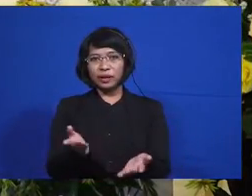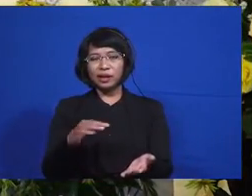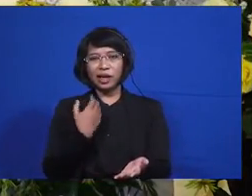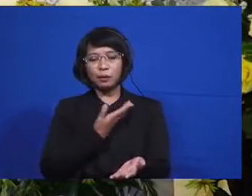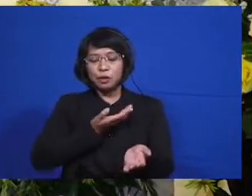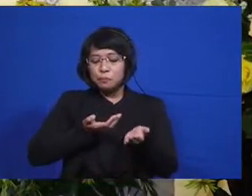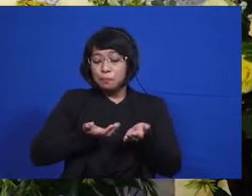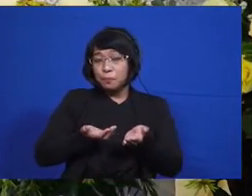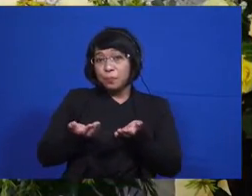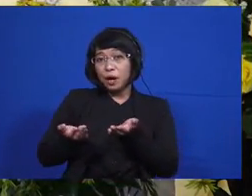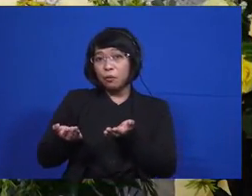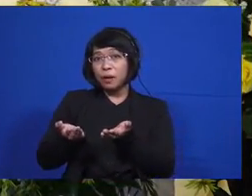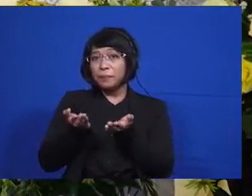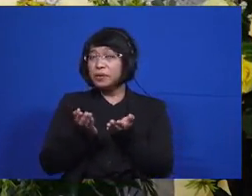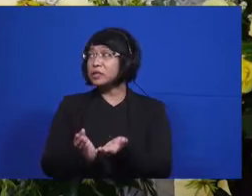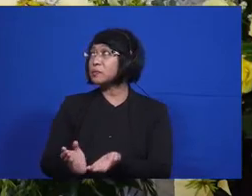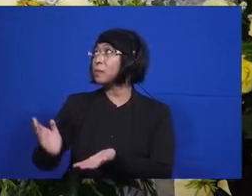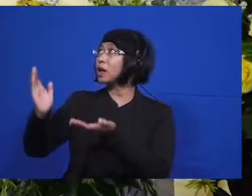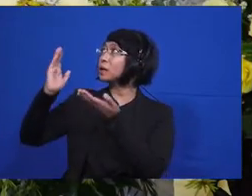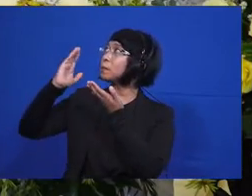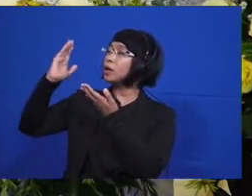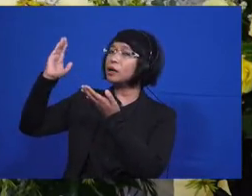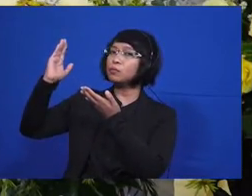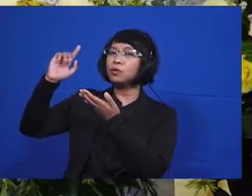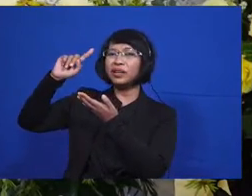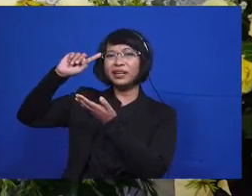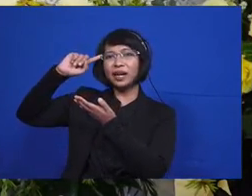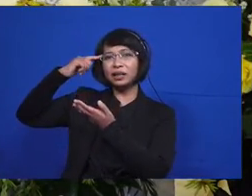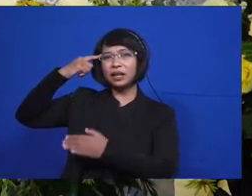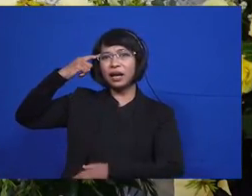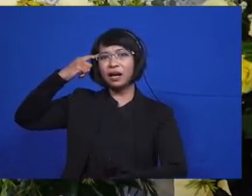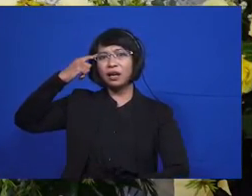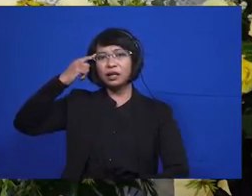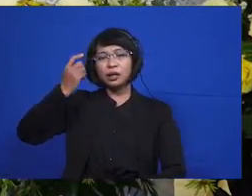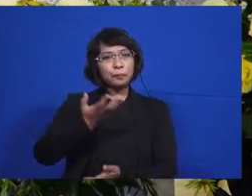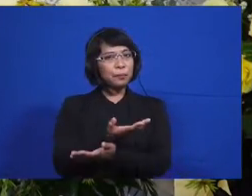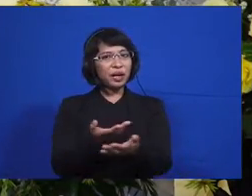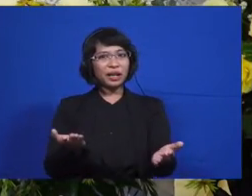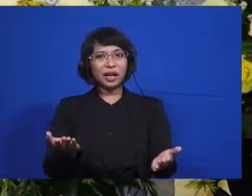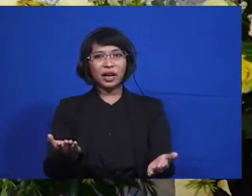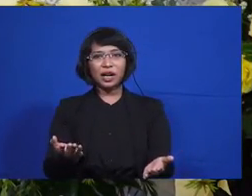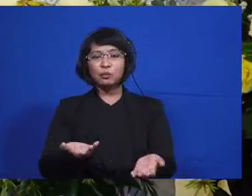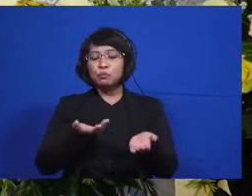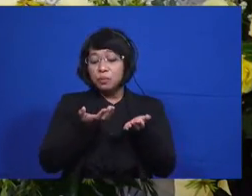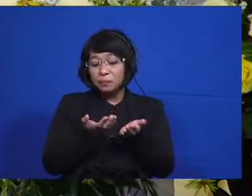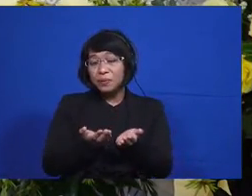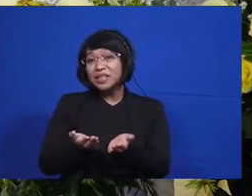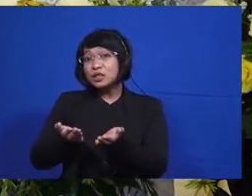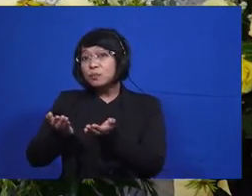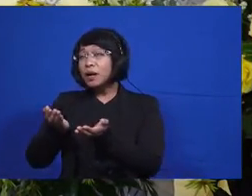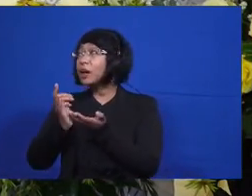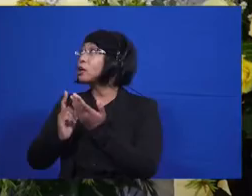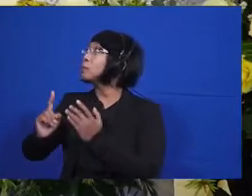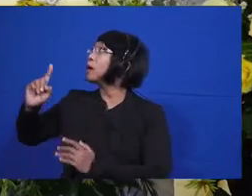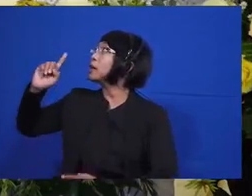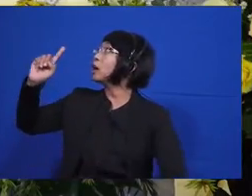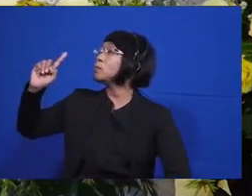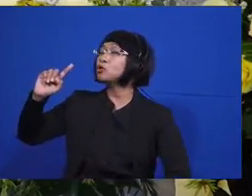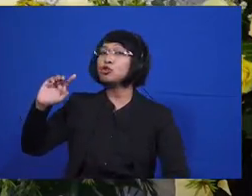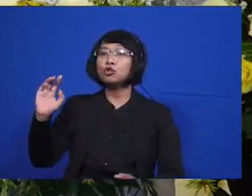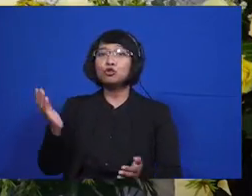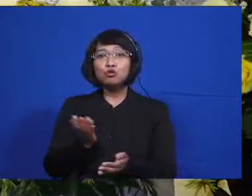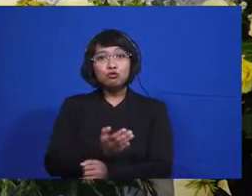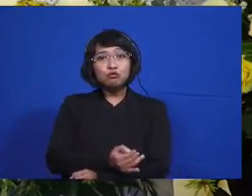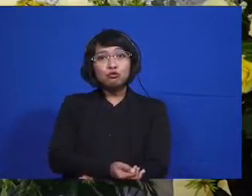bawa persembahan kepadamu. Ingatlah juga akan mereka yang mempersembahkan kepadamu kurban pujian